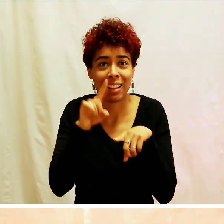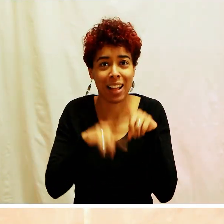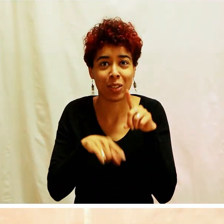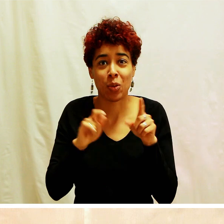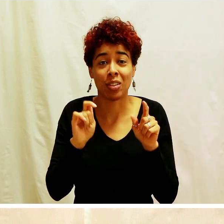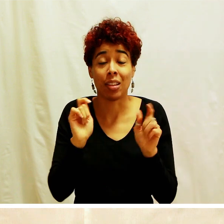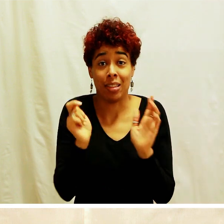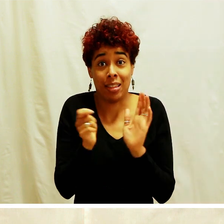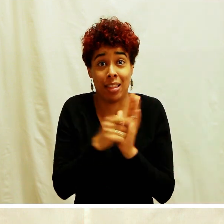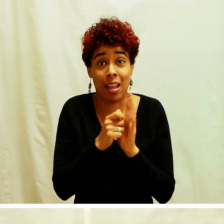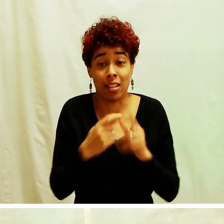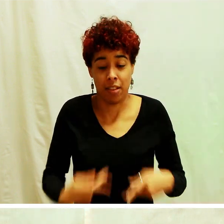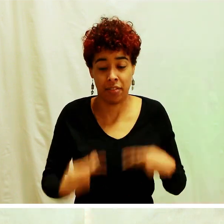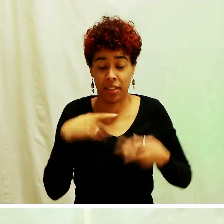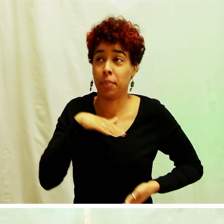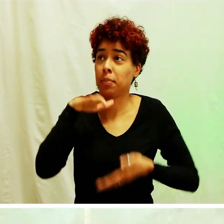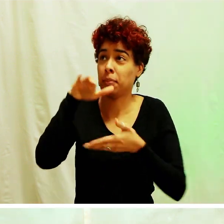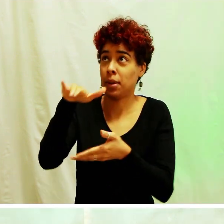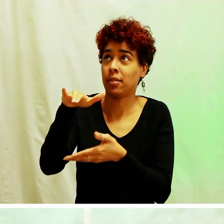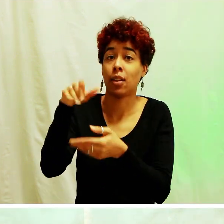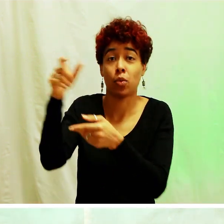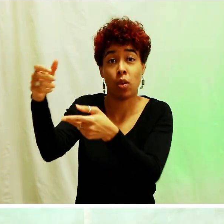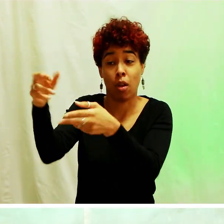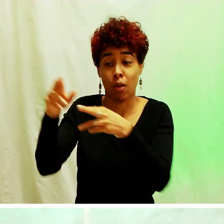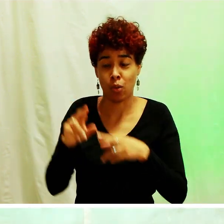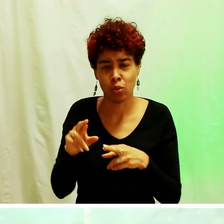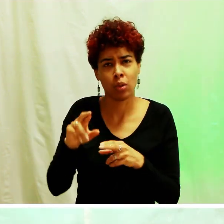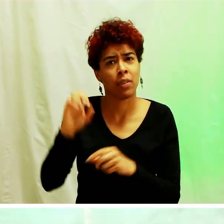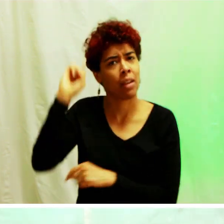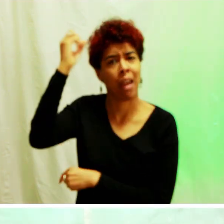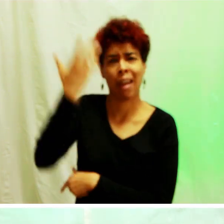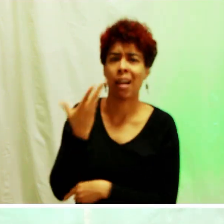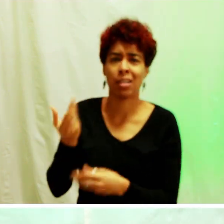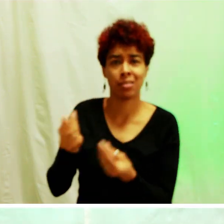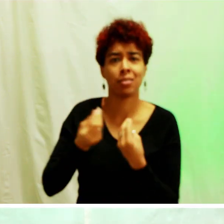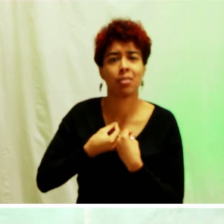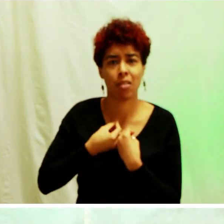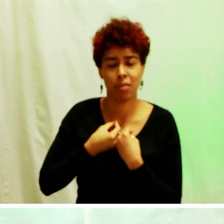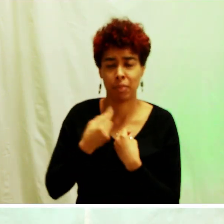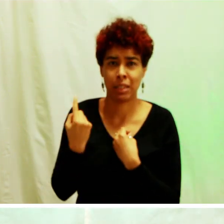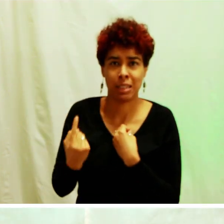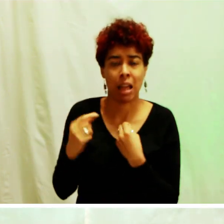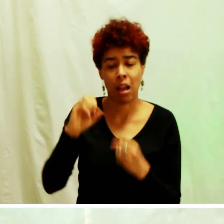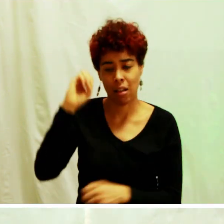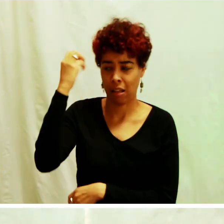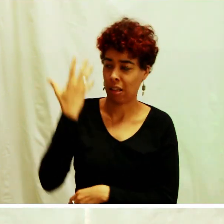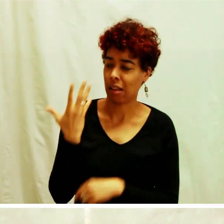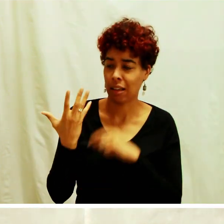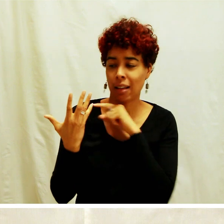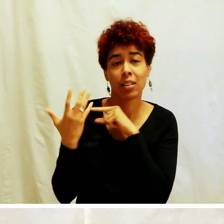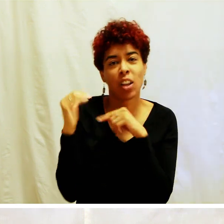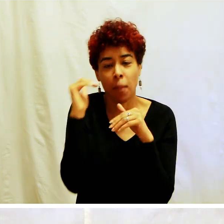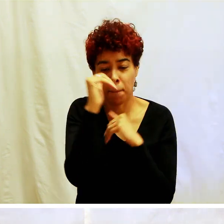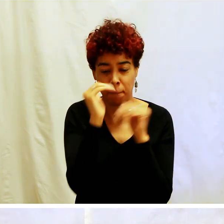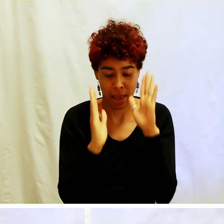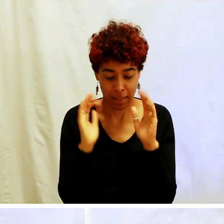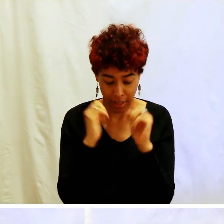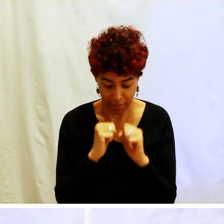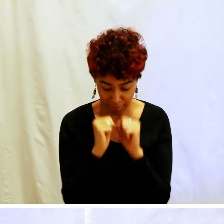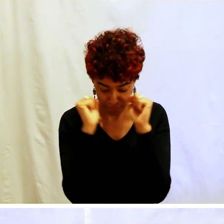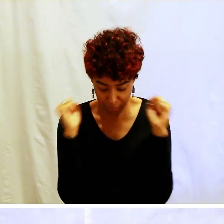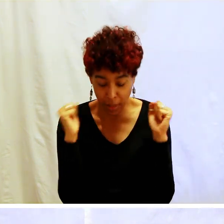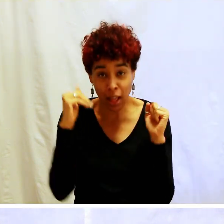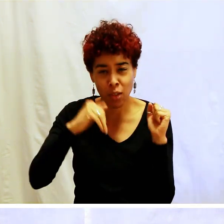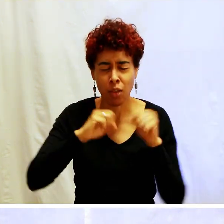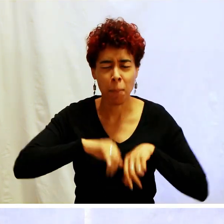vie, Dieu nous a dit « Je te fais grâce ». La grâce, c'est un paquet où à l'intérieur, il y a des